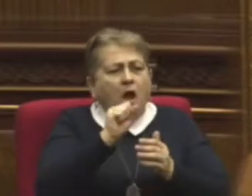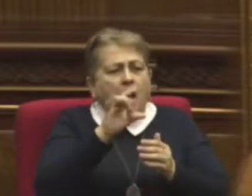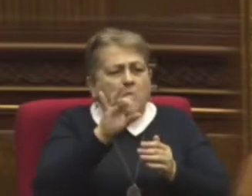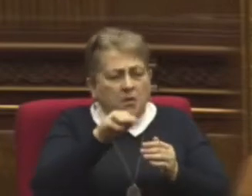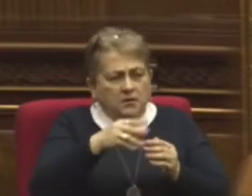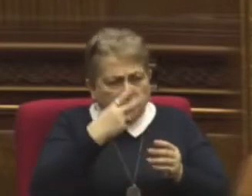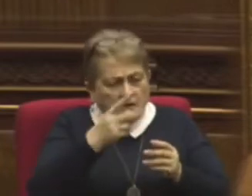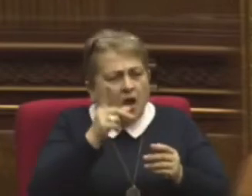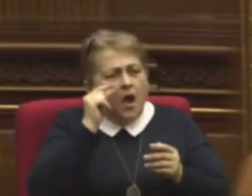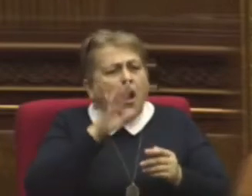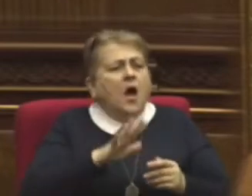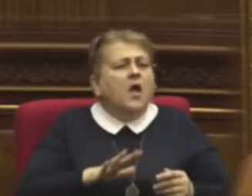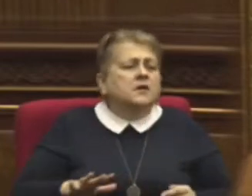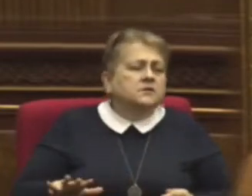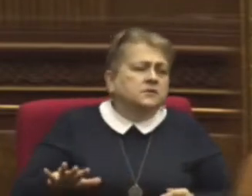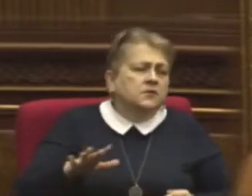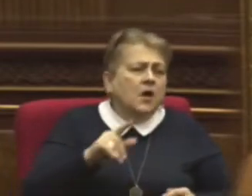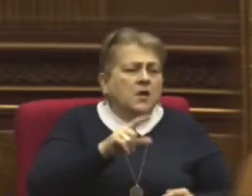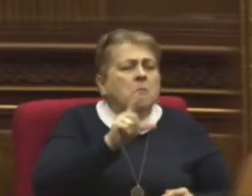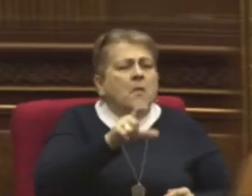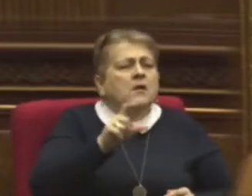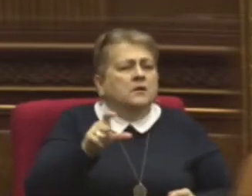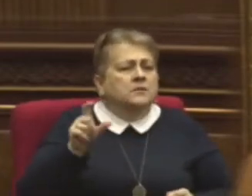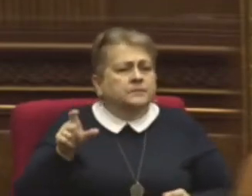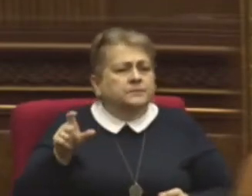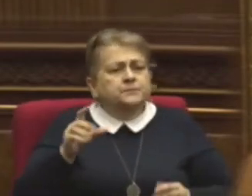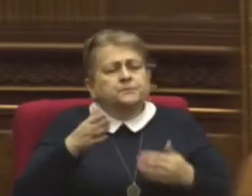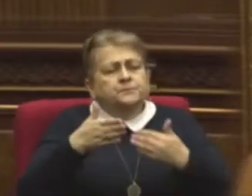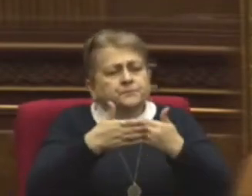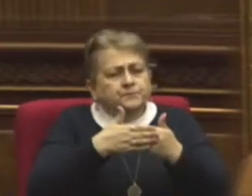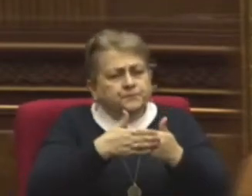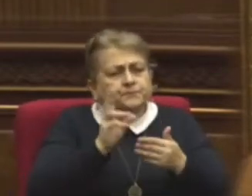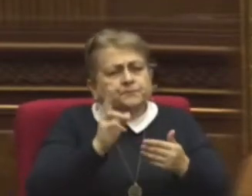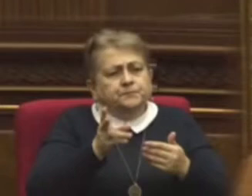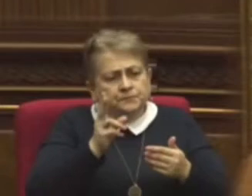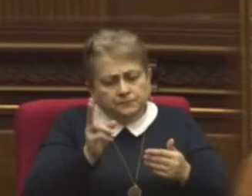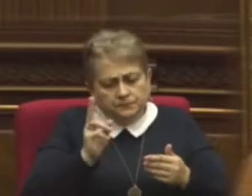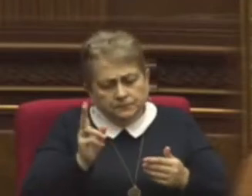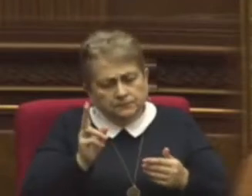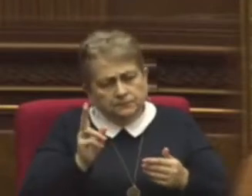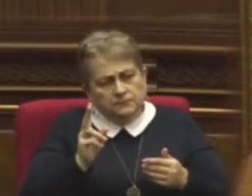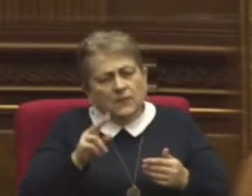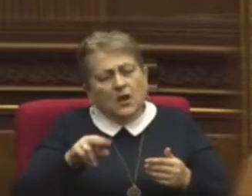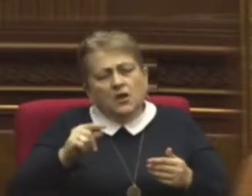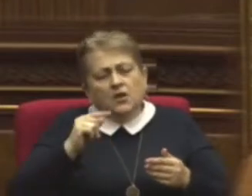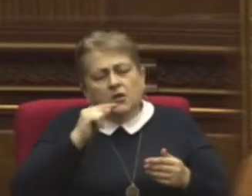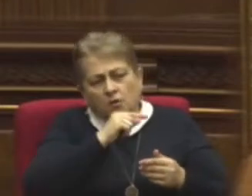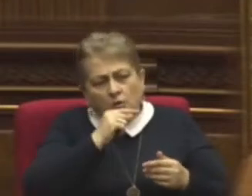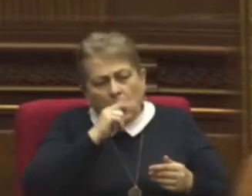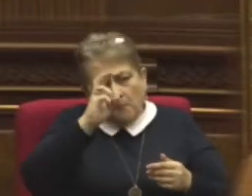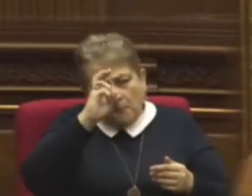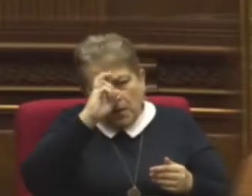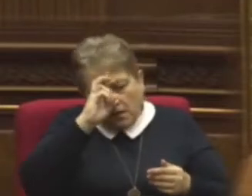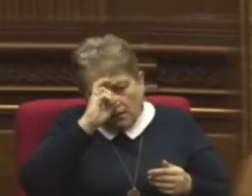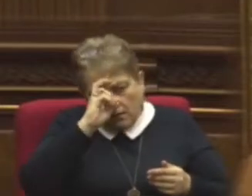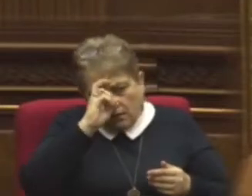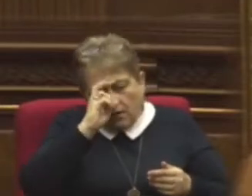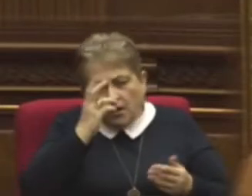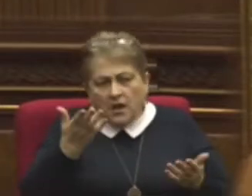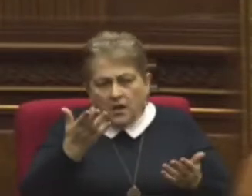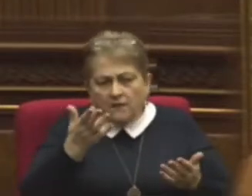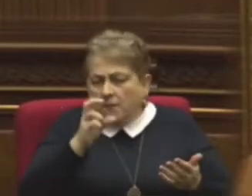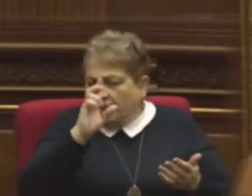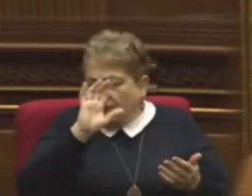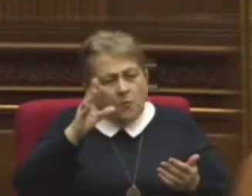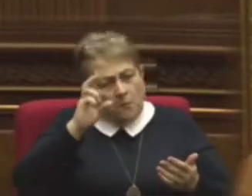եթե նկատել եք, Հայաստանում այն մարդկանց մոտ, ովքեր տնորինում են պետական և անգամ